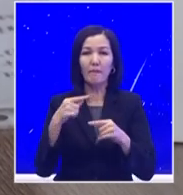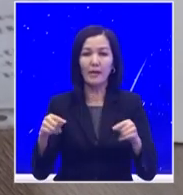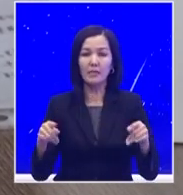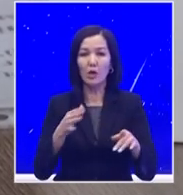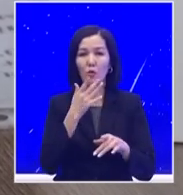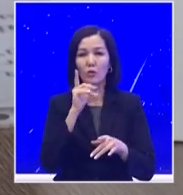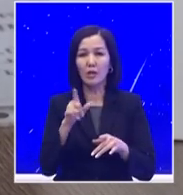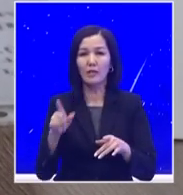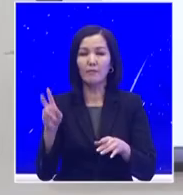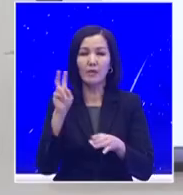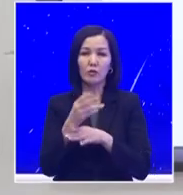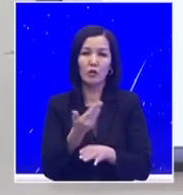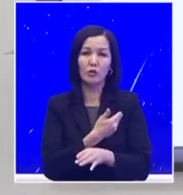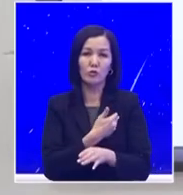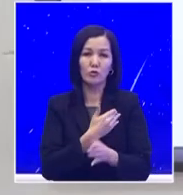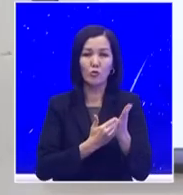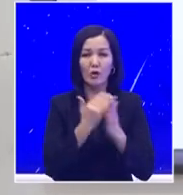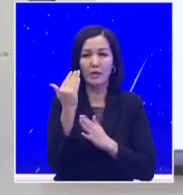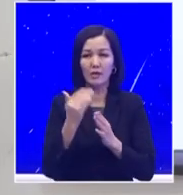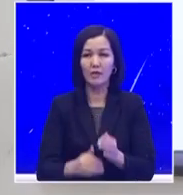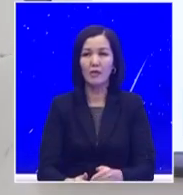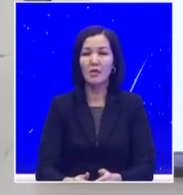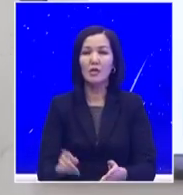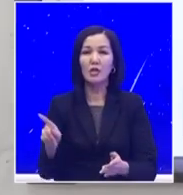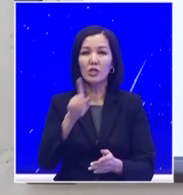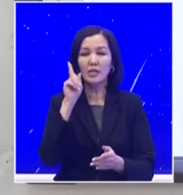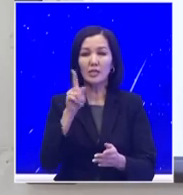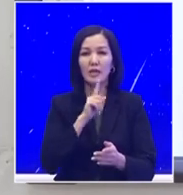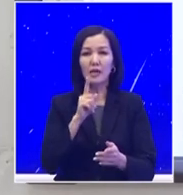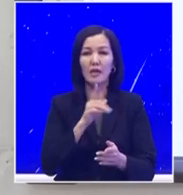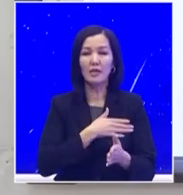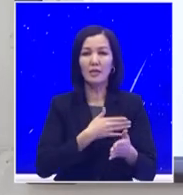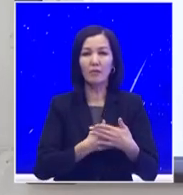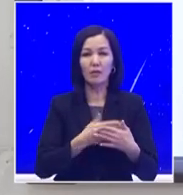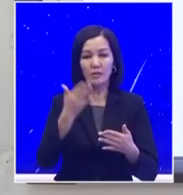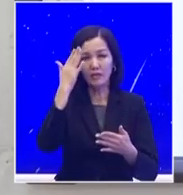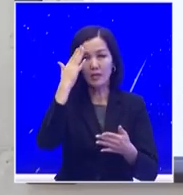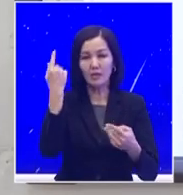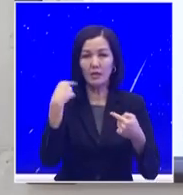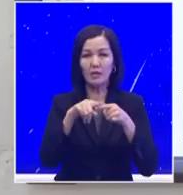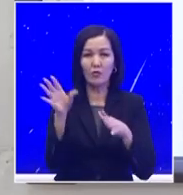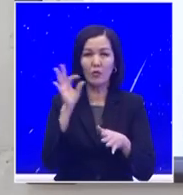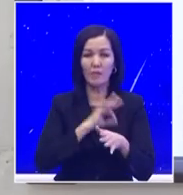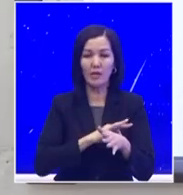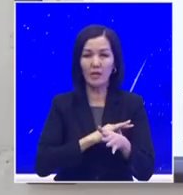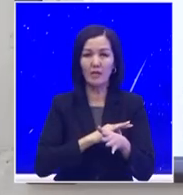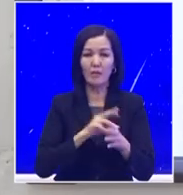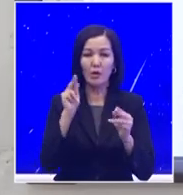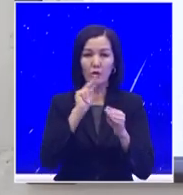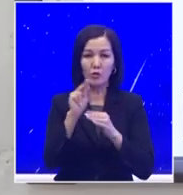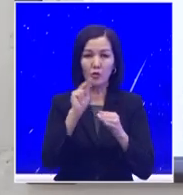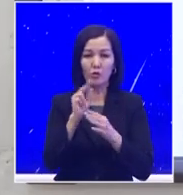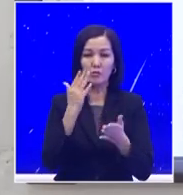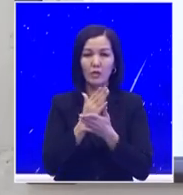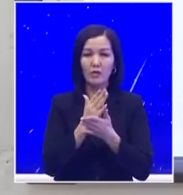сұраныс жоғары екен. Өзіміздің жастарға жаңа интербелсенді әдістерді, технологияларды пайдалана отырып сабақ беріп жатырмыз. Жаңа